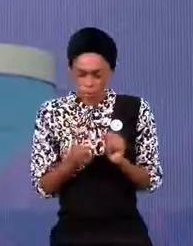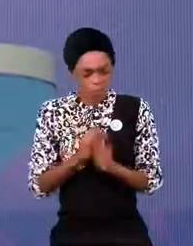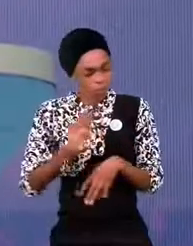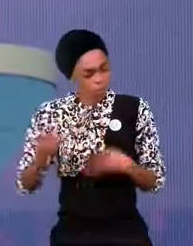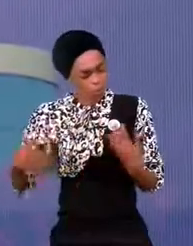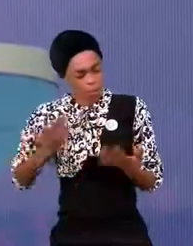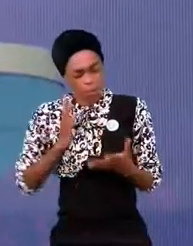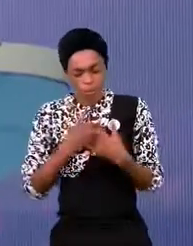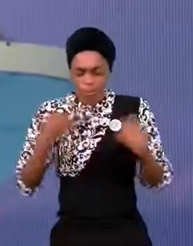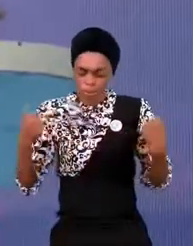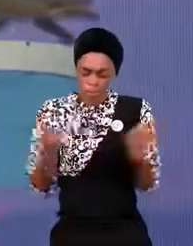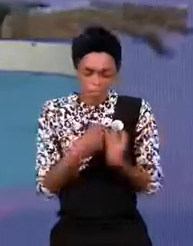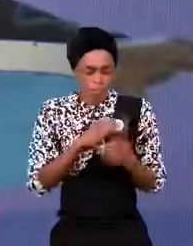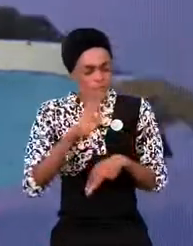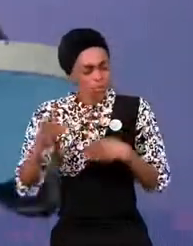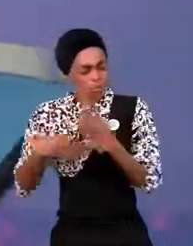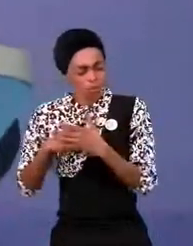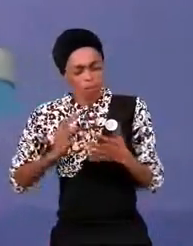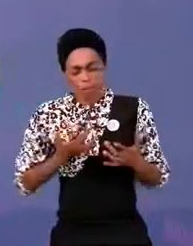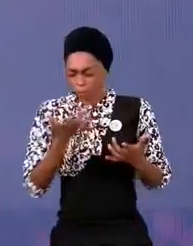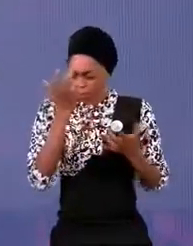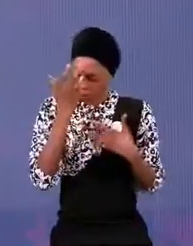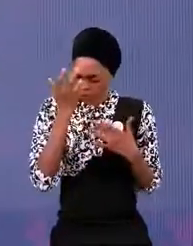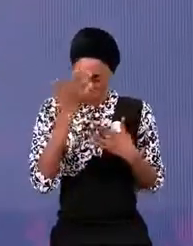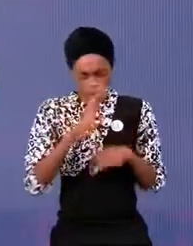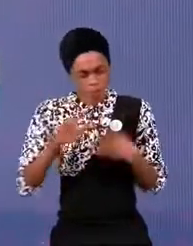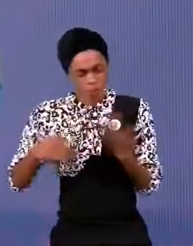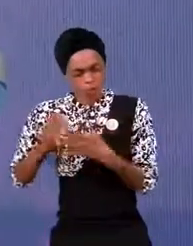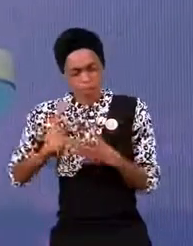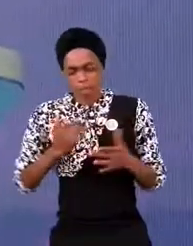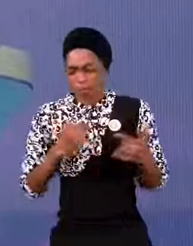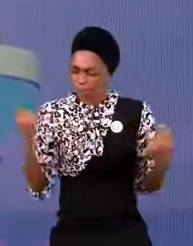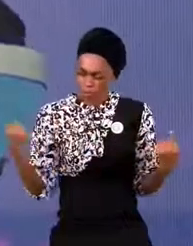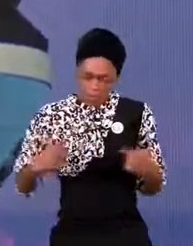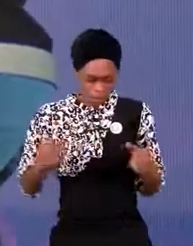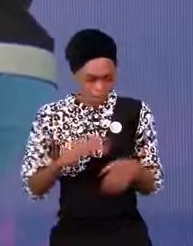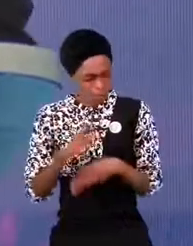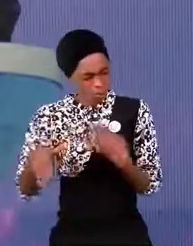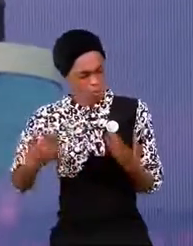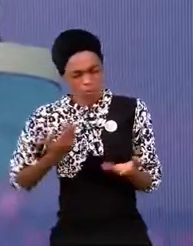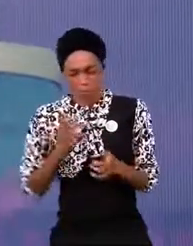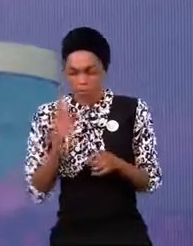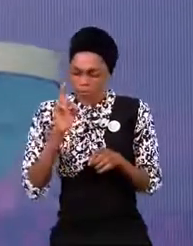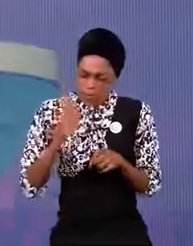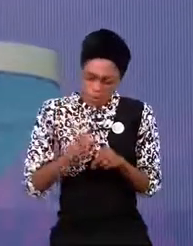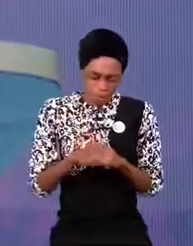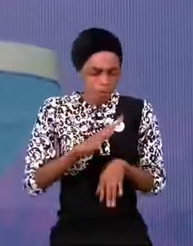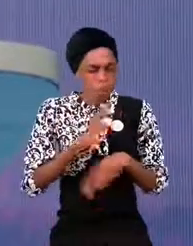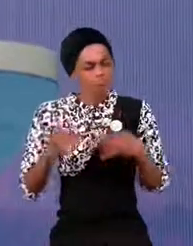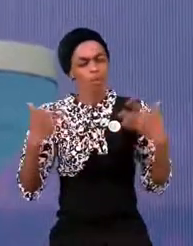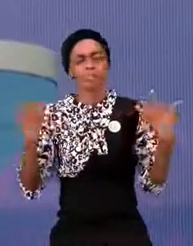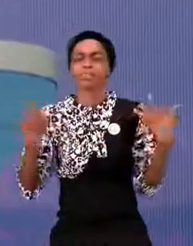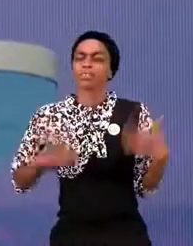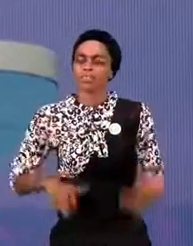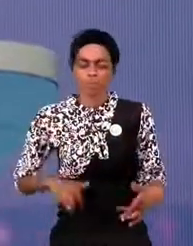infirmités, toutes les oppressions, toutes les dépressions, Nous amenons tout devant toi maintenant.